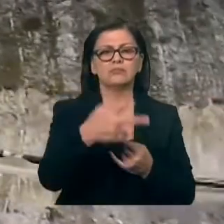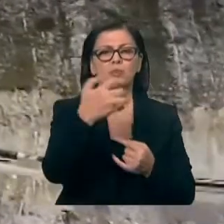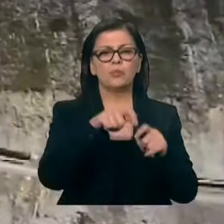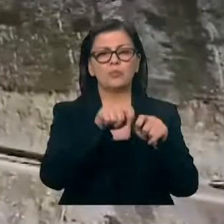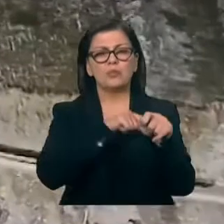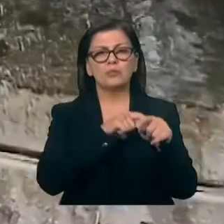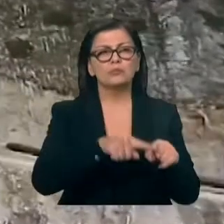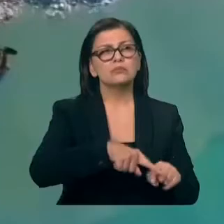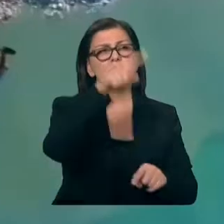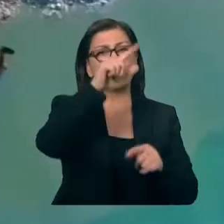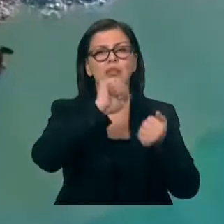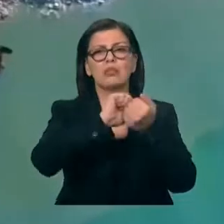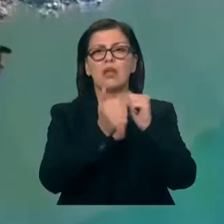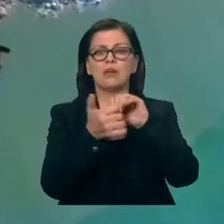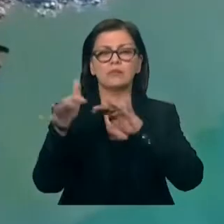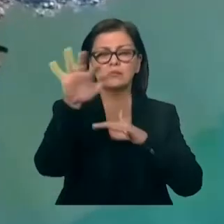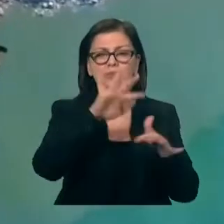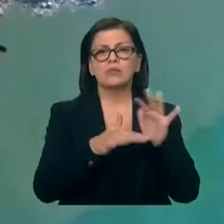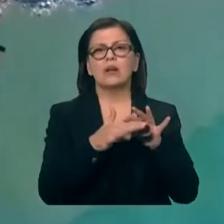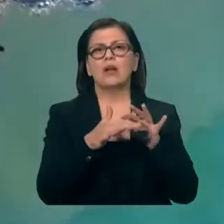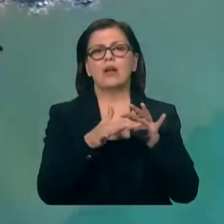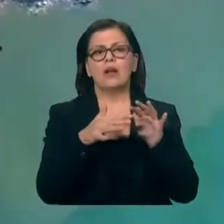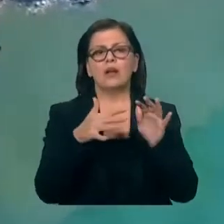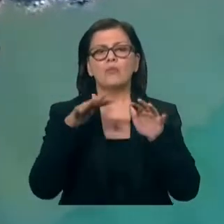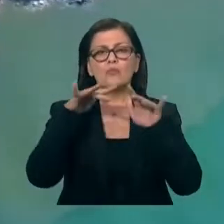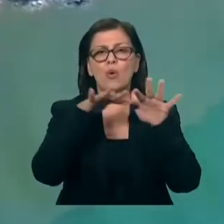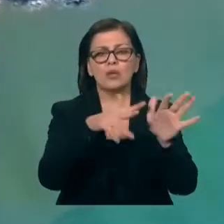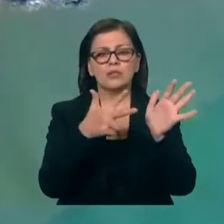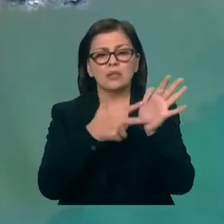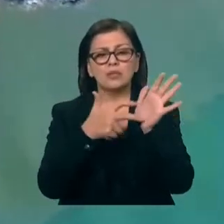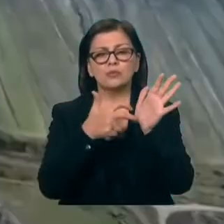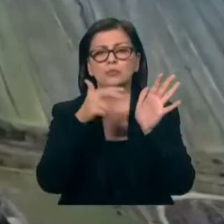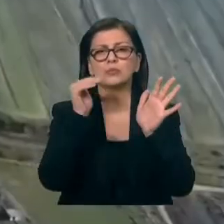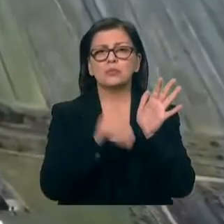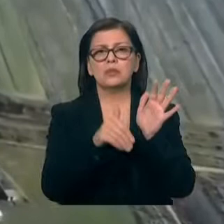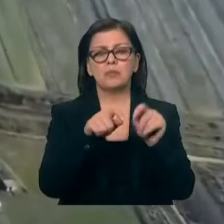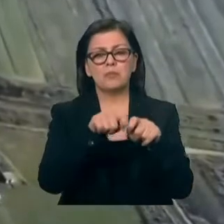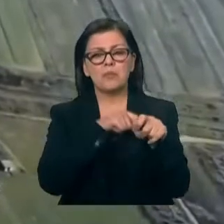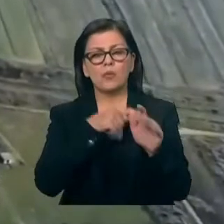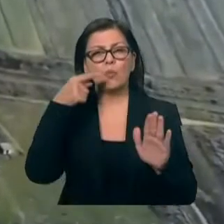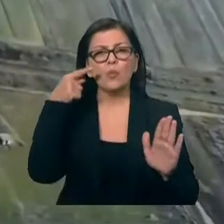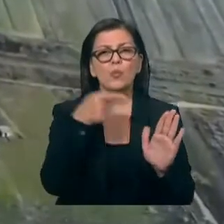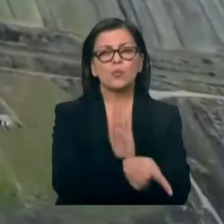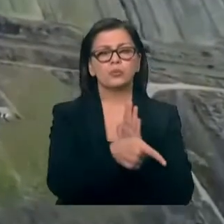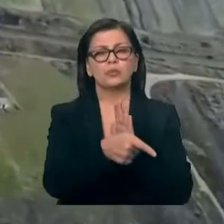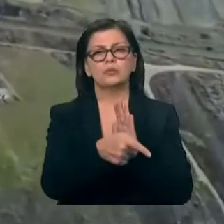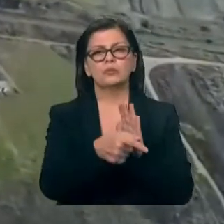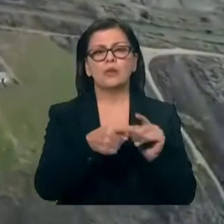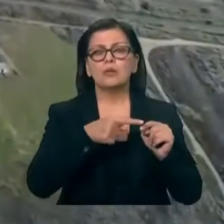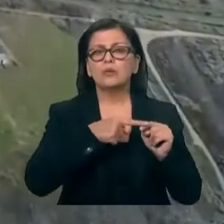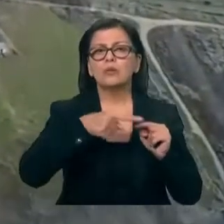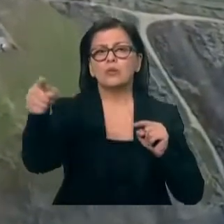metr olan dağlardan, dənizin 800 metrə qədər dərinliyindən keçərək 3500 kilometr məsafə boyunca nəql